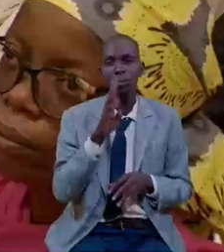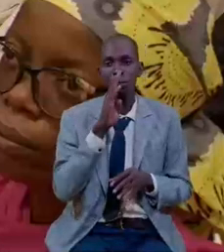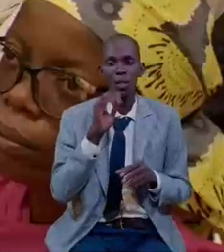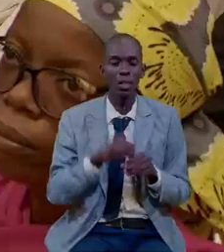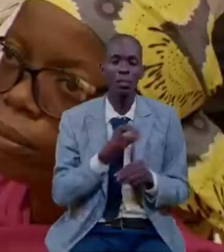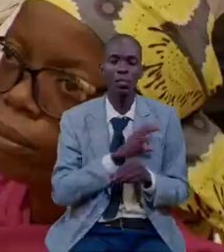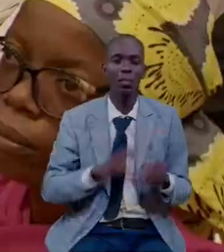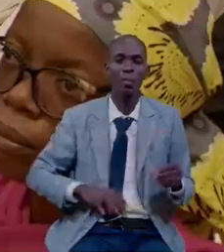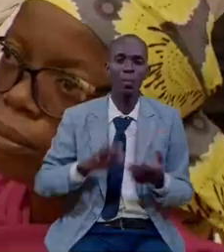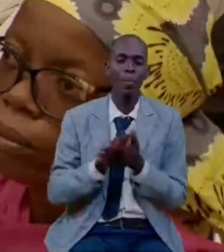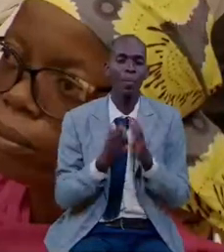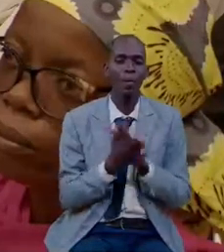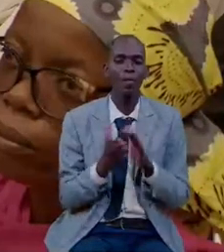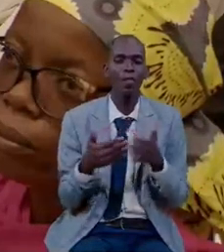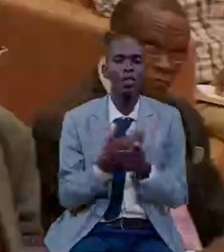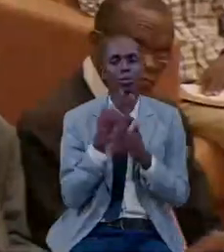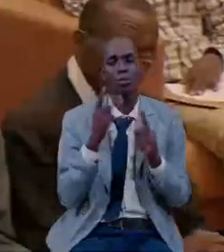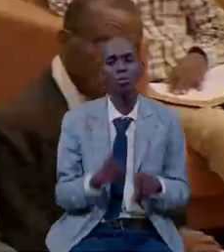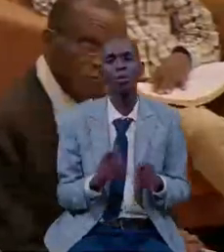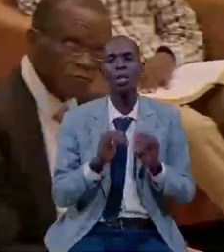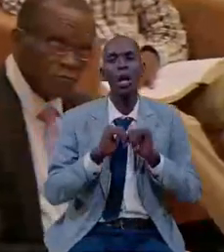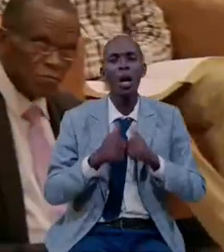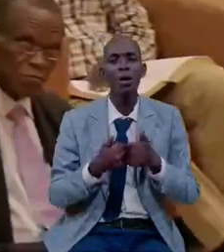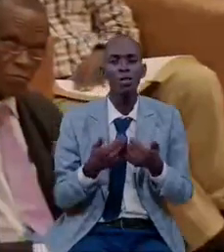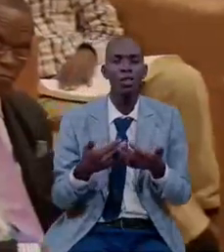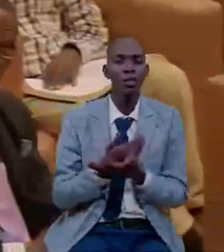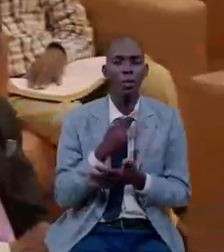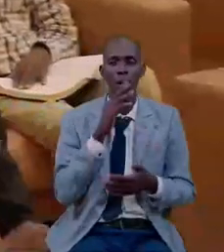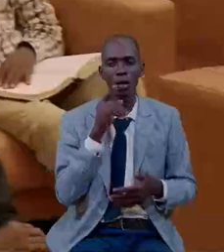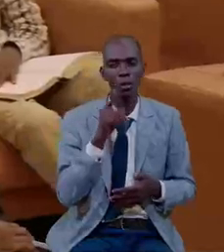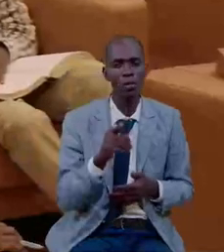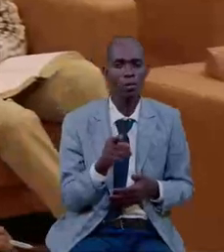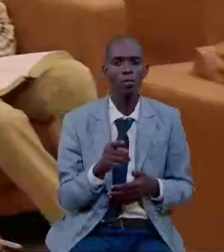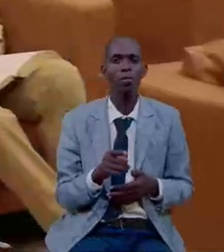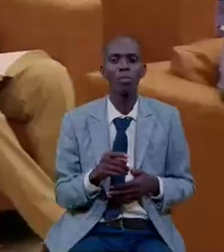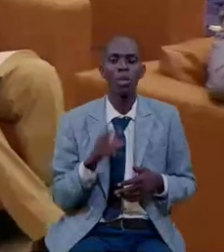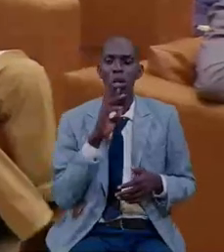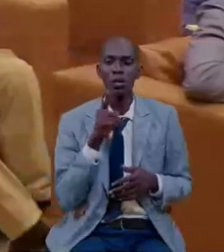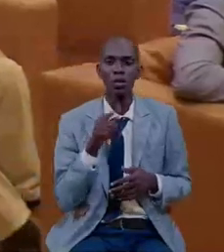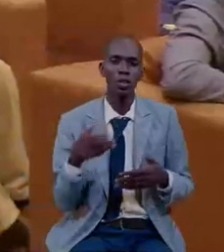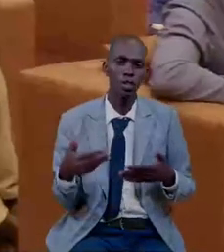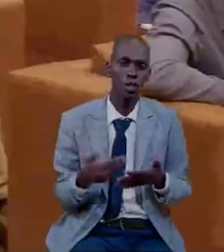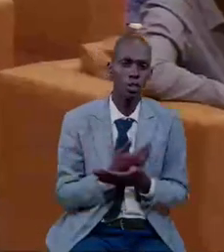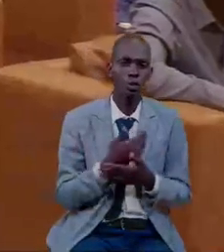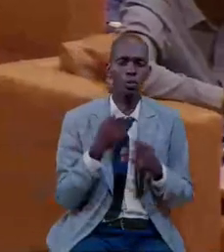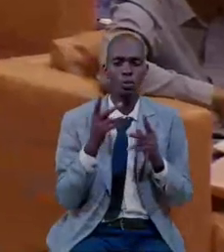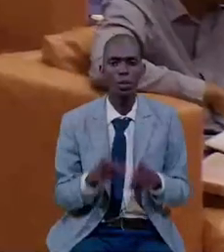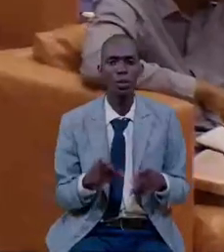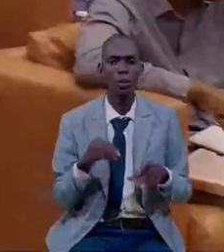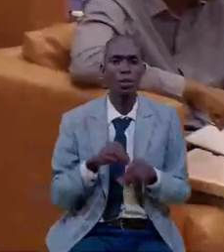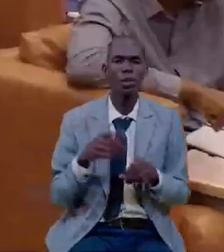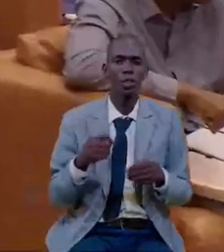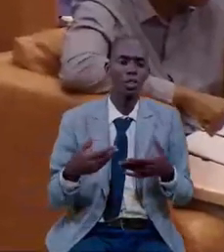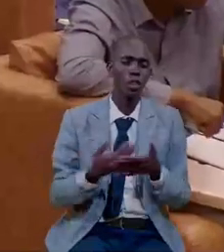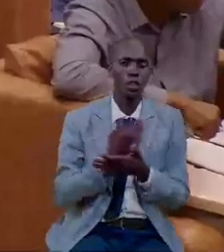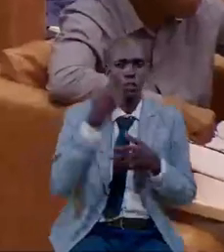nouvelle créature. Combien nouveau vous êtes, une nouvelle créature dans la nouvelle alliance, nous savons